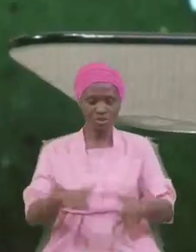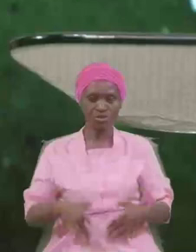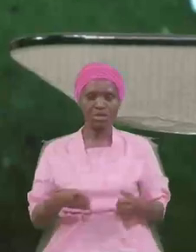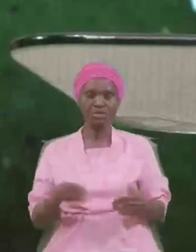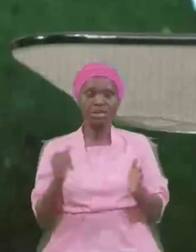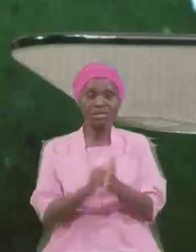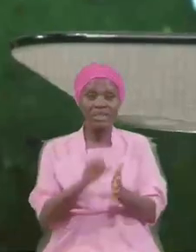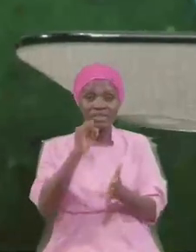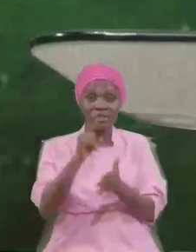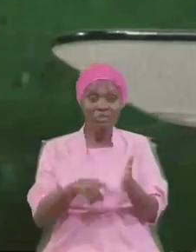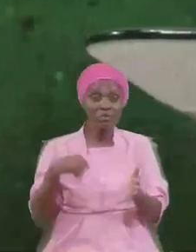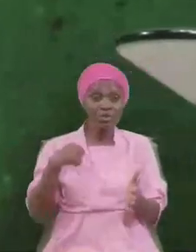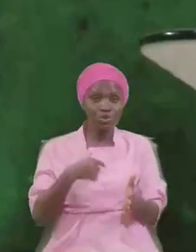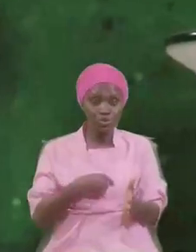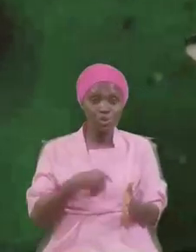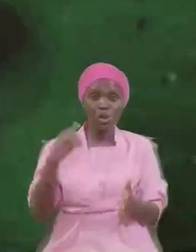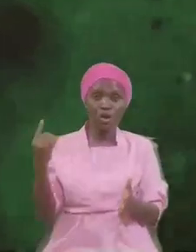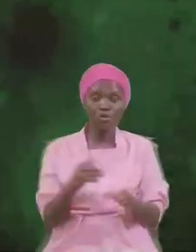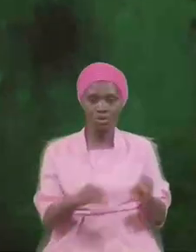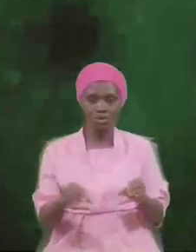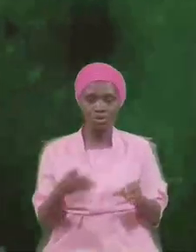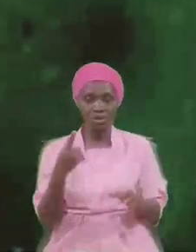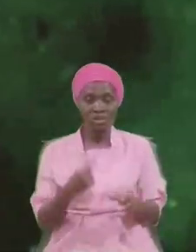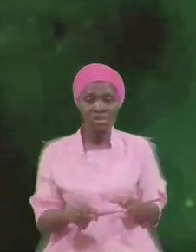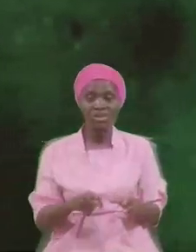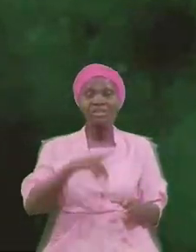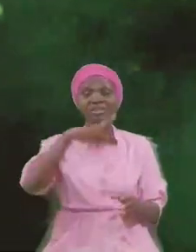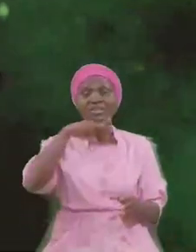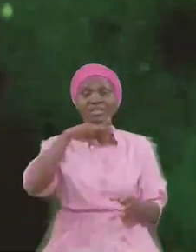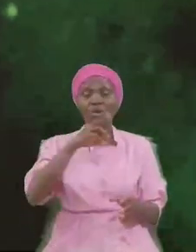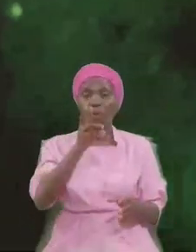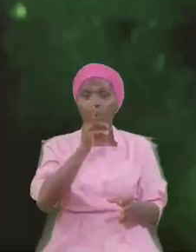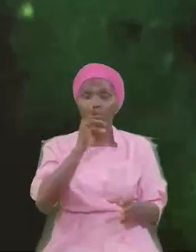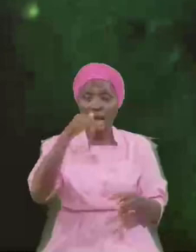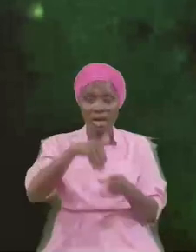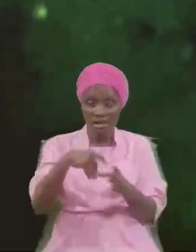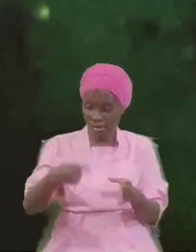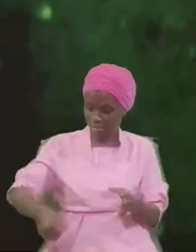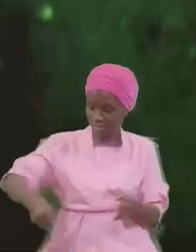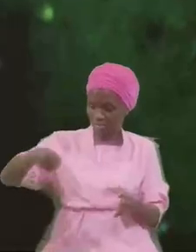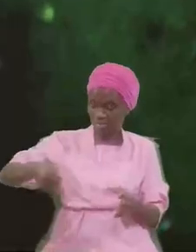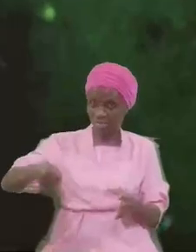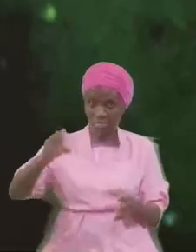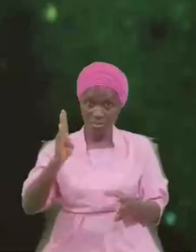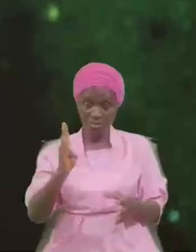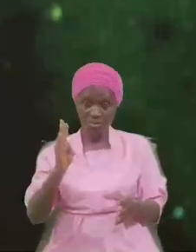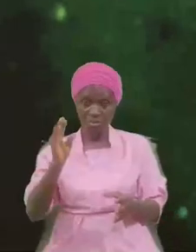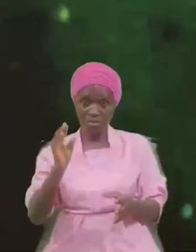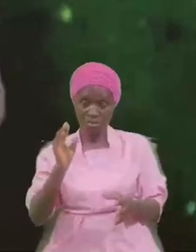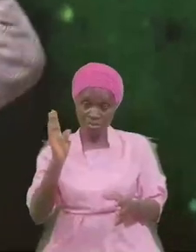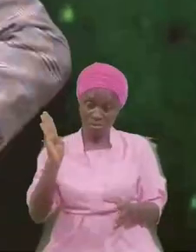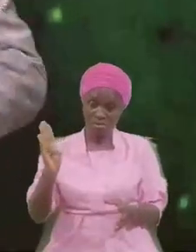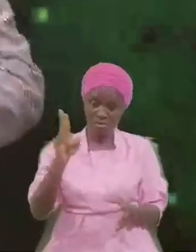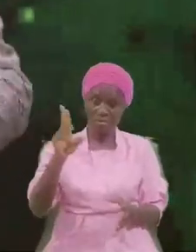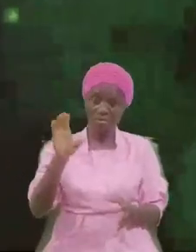qu'on doit toujours faire. Il y a de l'eau sale dans le seau. J'ai besoin de seau là et pour puiser de l'eau